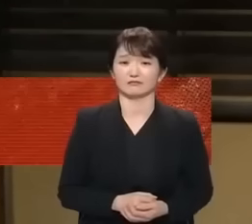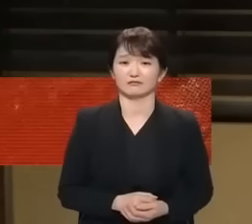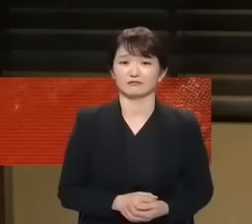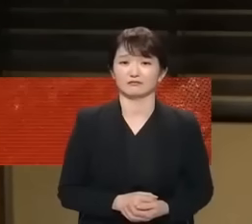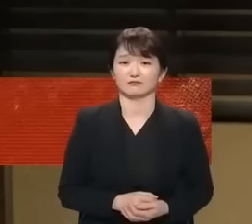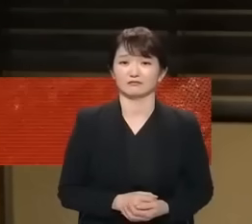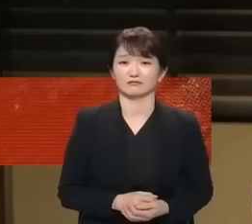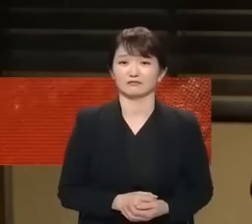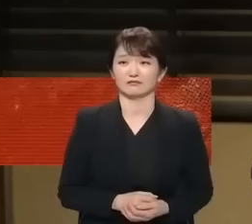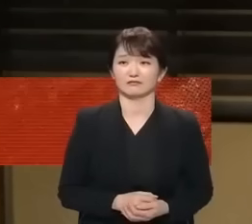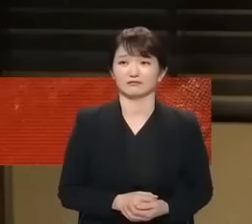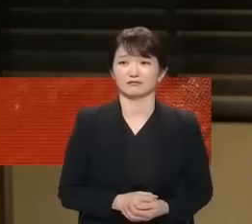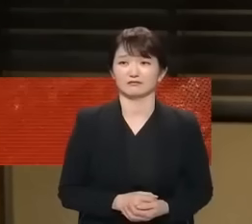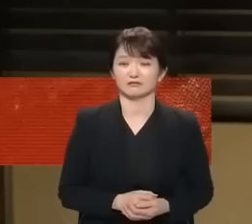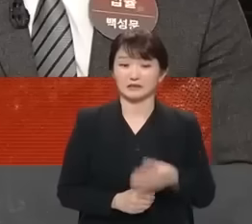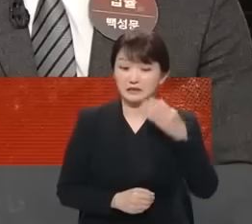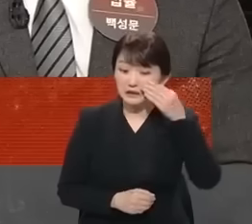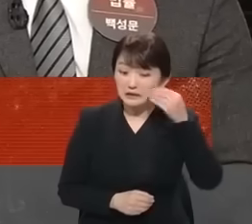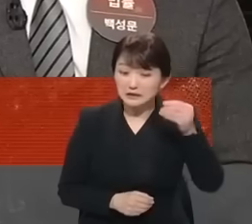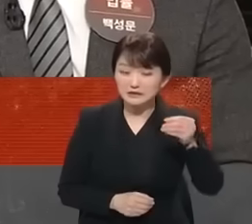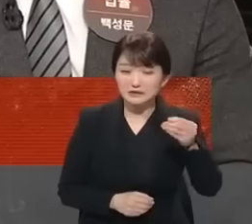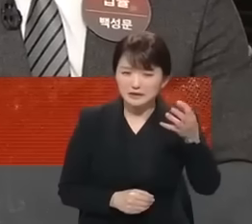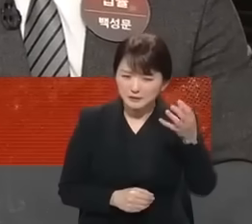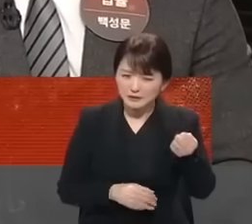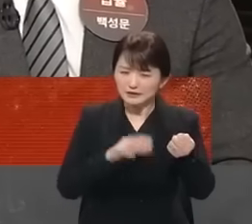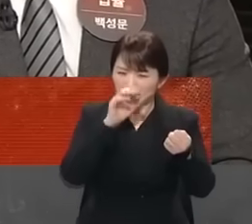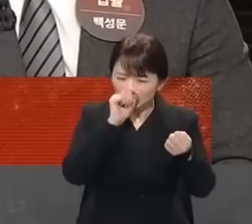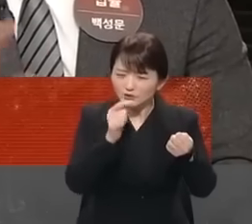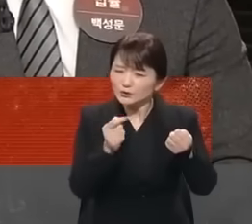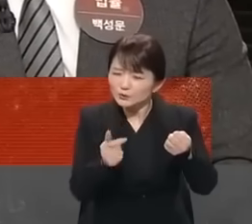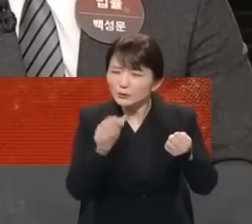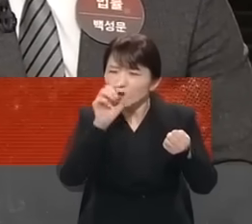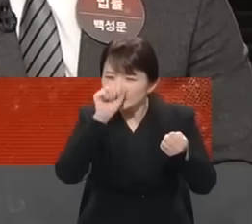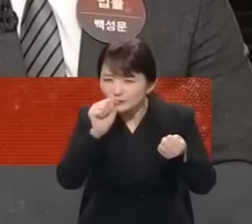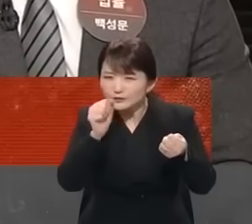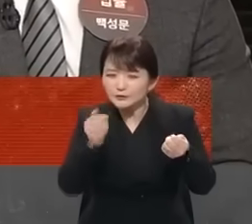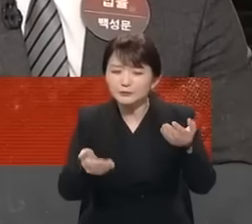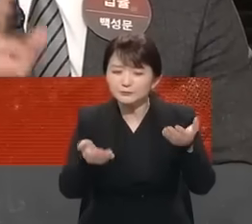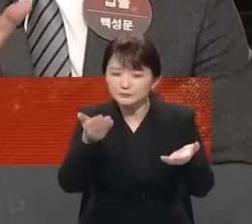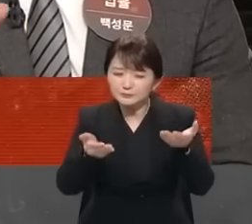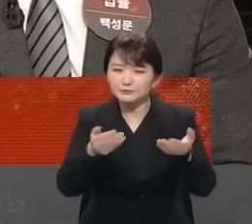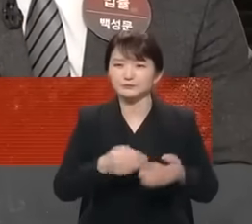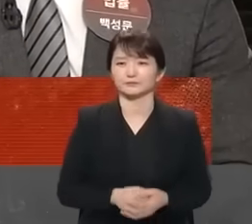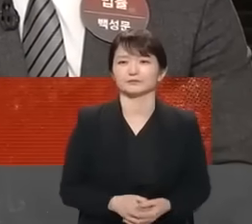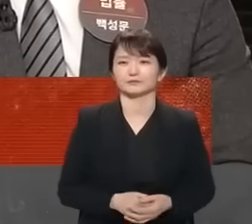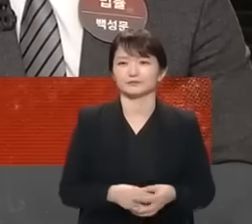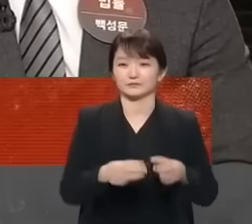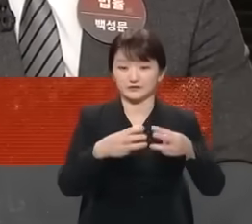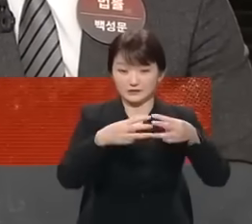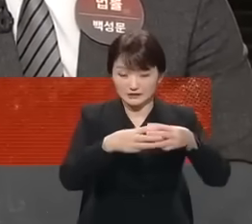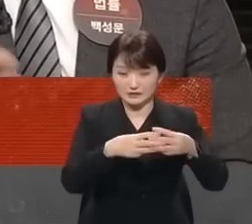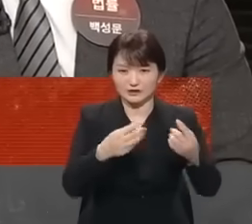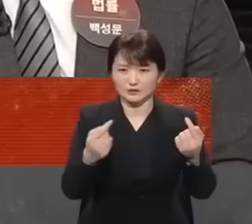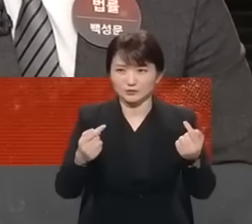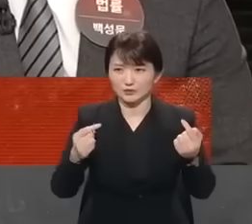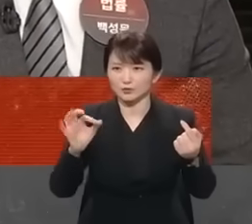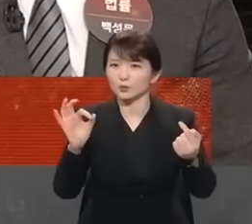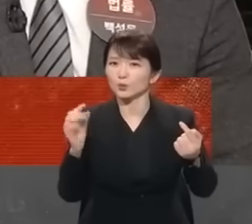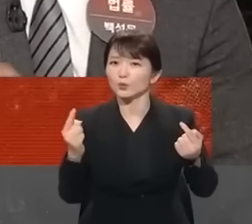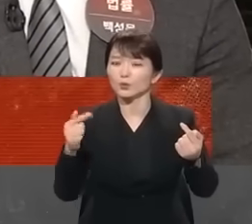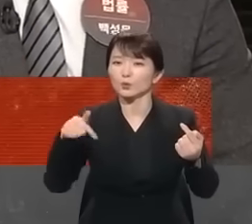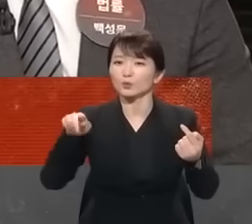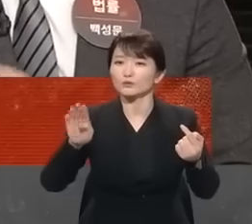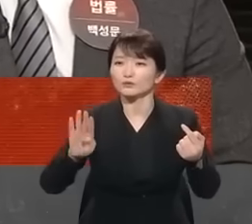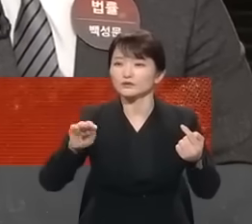이게 무슨 기름이 조금 많은게 좋냐 적은게 좋냐 이런 거 정도를 판단하는 거지 보통 삼겹살보다 겹살이 조금 기름층이 많거든요